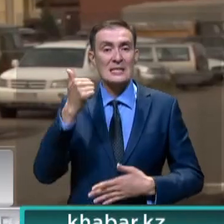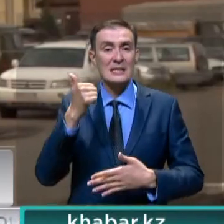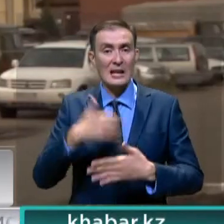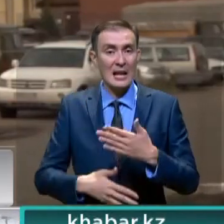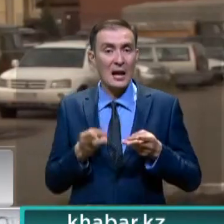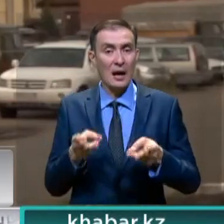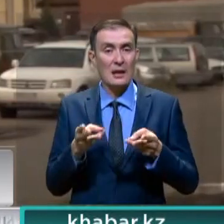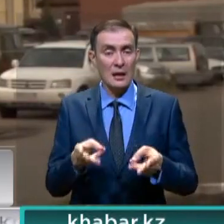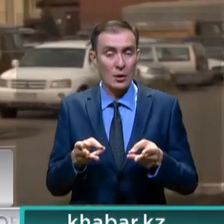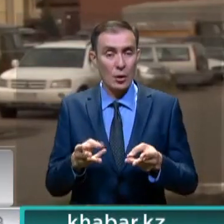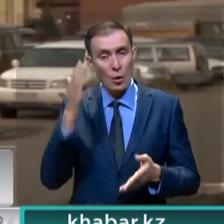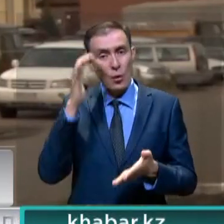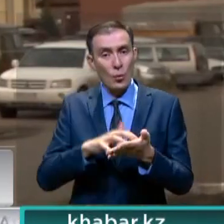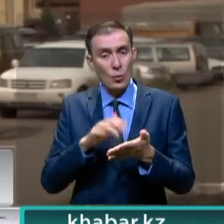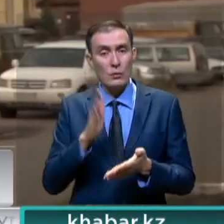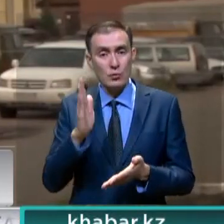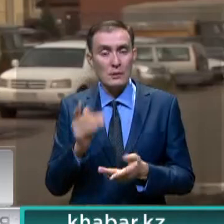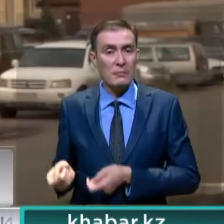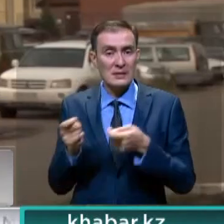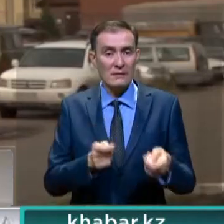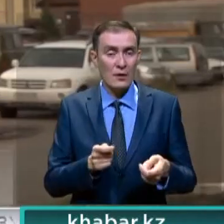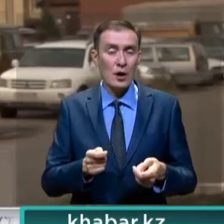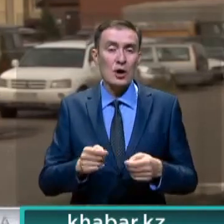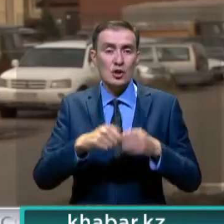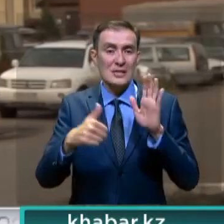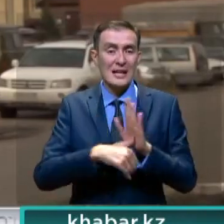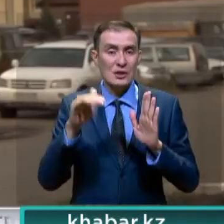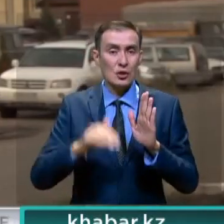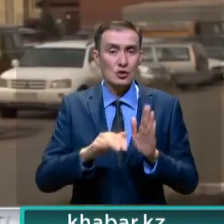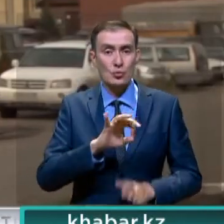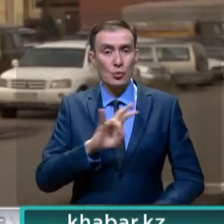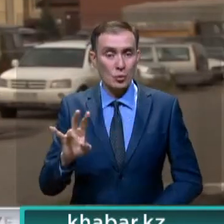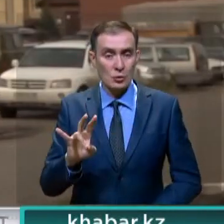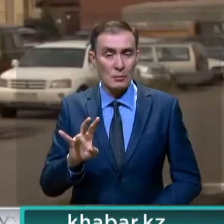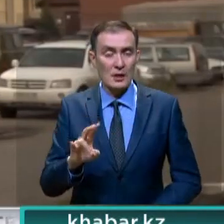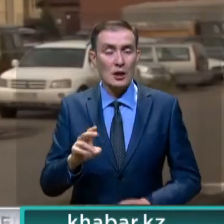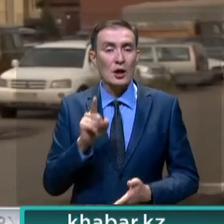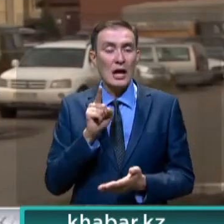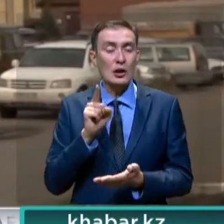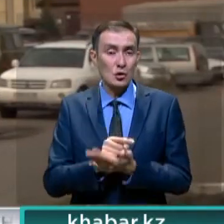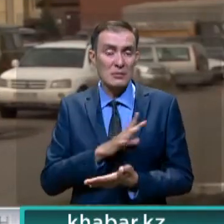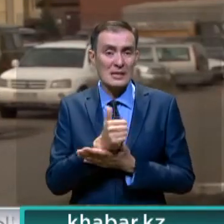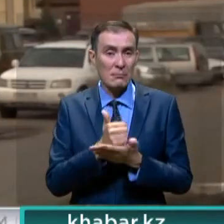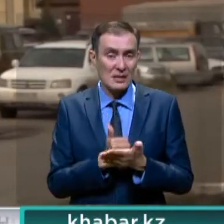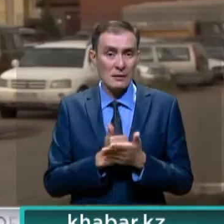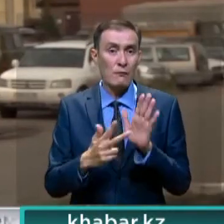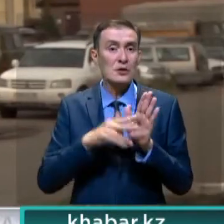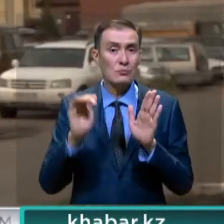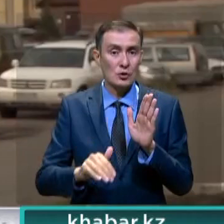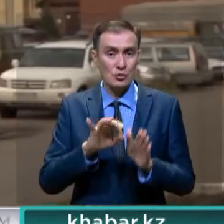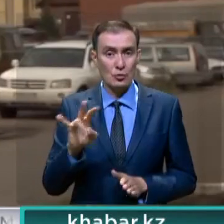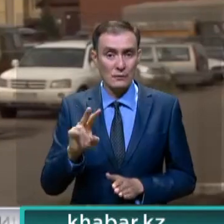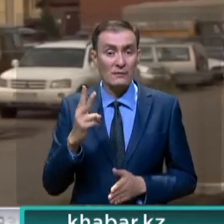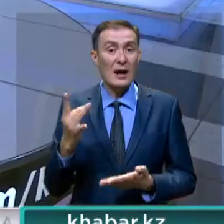котельных уголь поставлен в объеме 16 тысяч тонн, при нормативном запасе 8 тысяч